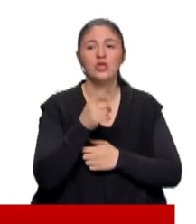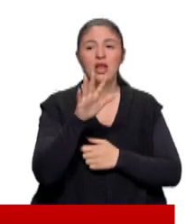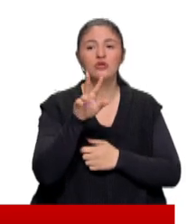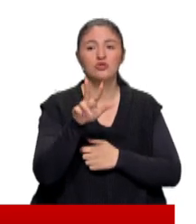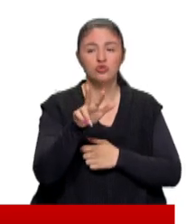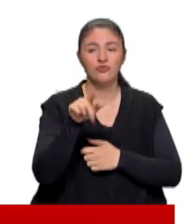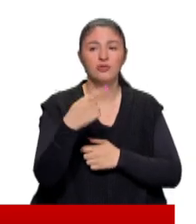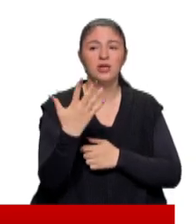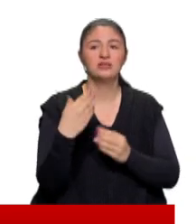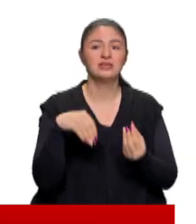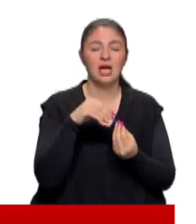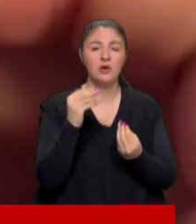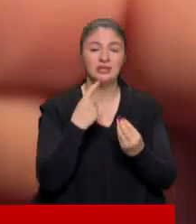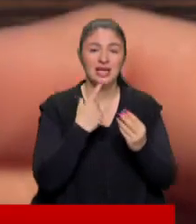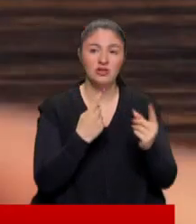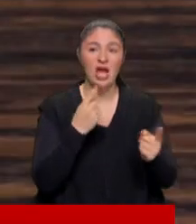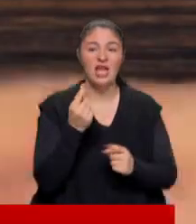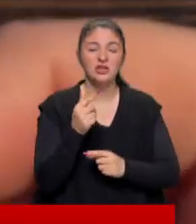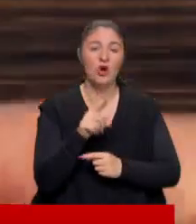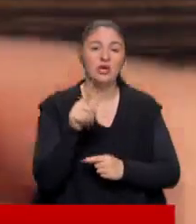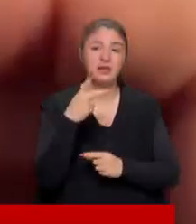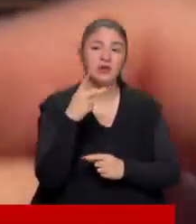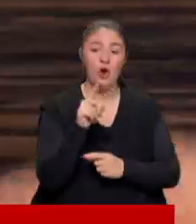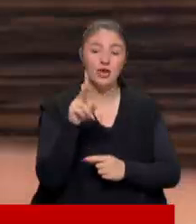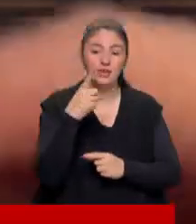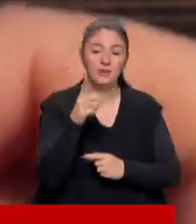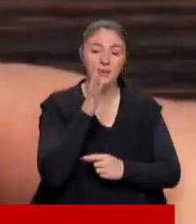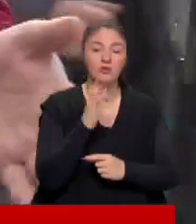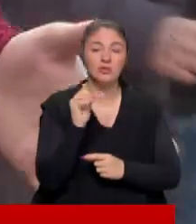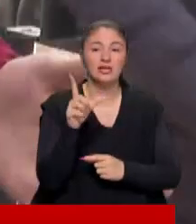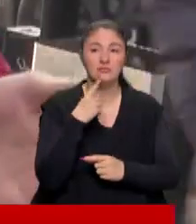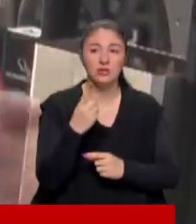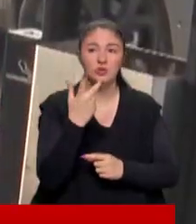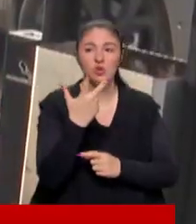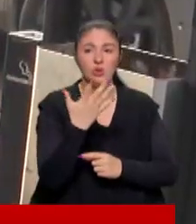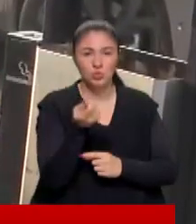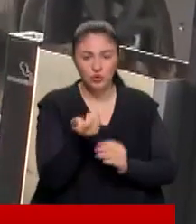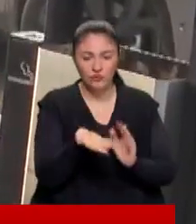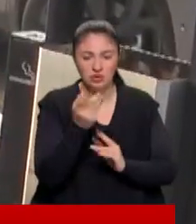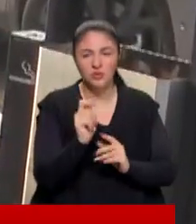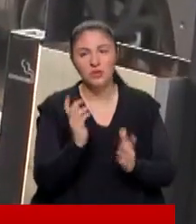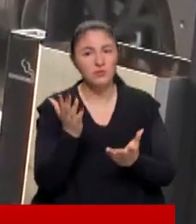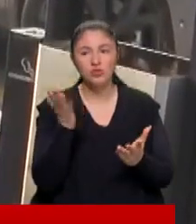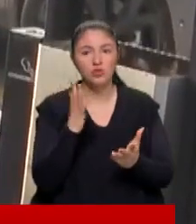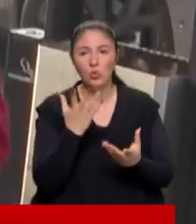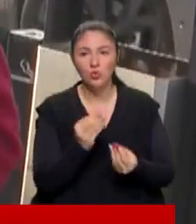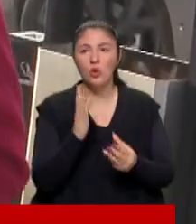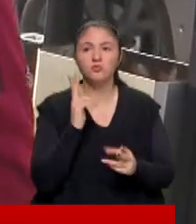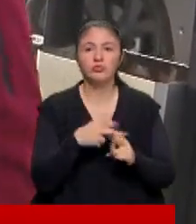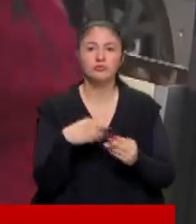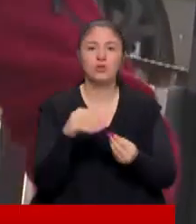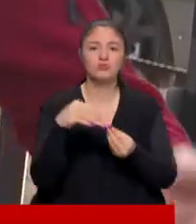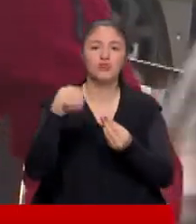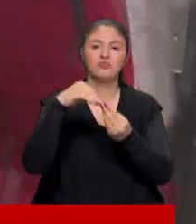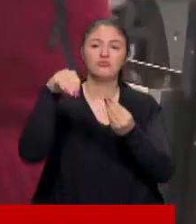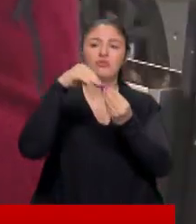%53,5 zamlanması gerektiğini söyledi. En az 17.500 lira olması gerektiğini. 1-3-5 kuruş fazla yapıyor. Tamam ne yapıyor ondan sonra? Hop zam. Hop